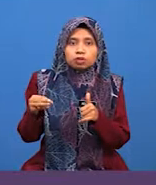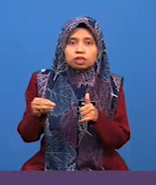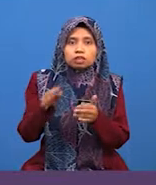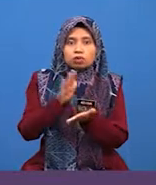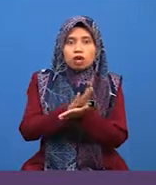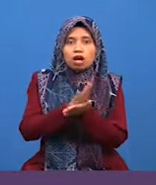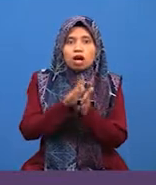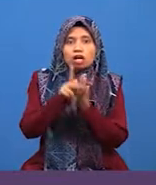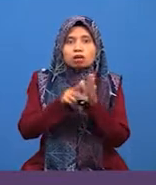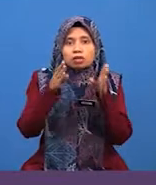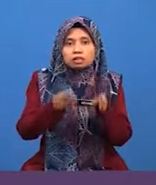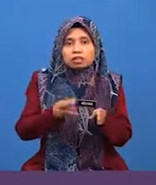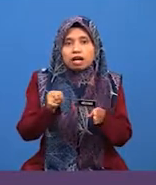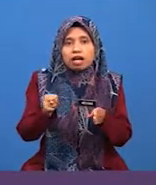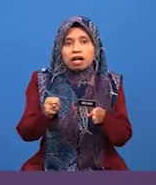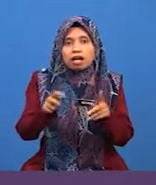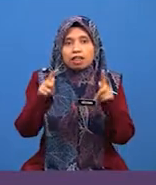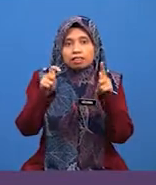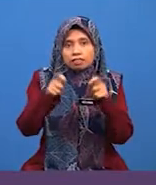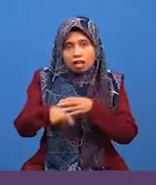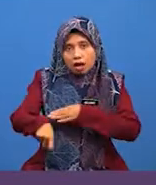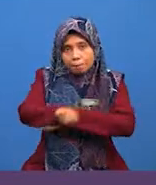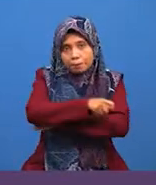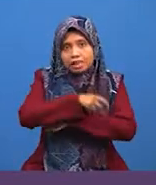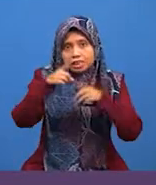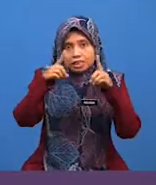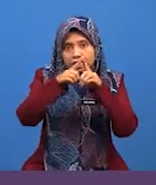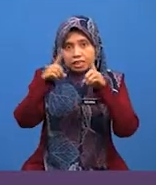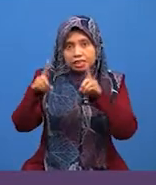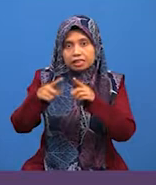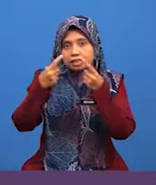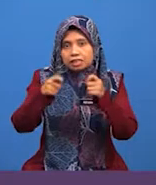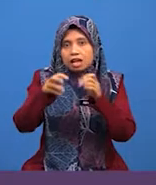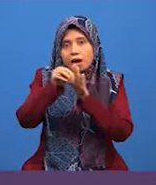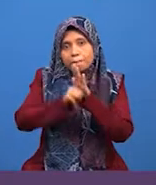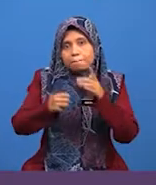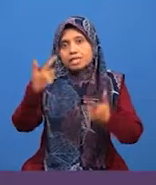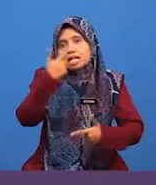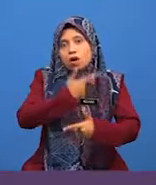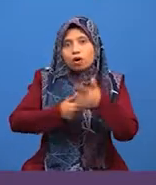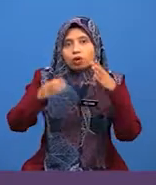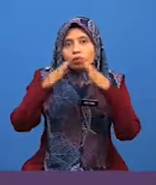Murid-murid Sekolah Kebangsaan Taman Desa telah melawat